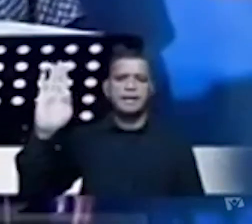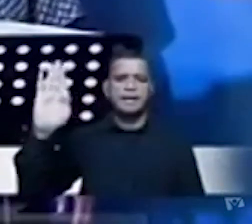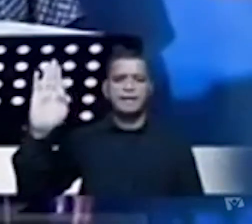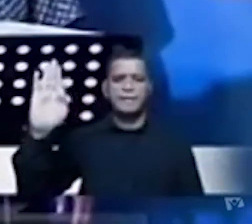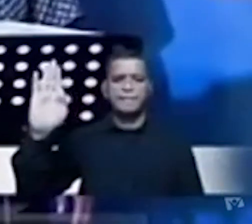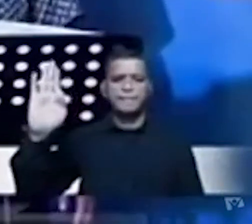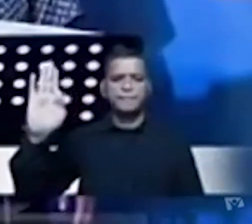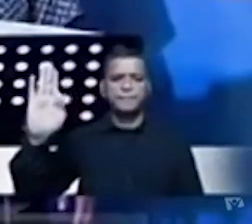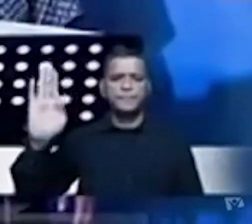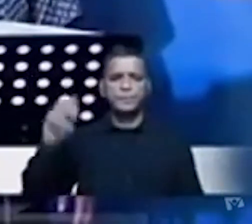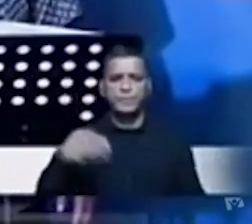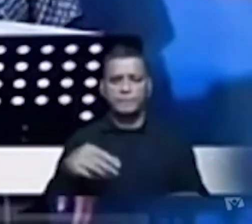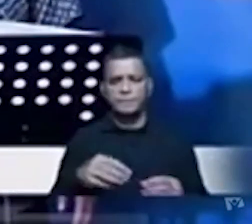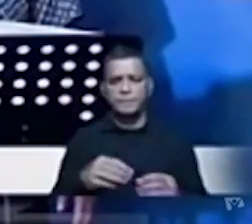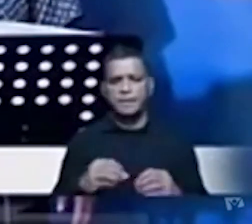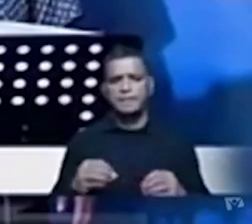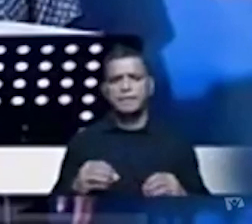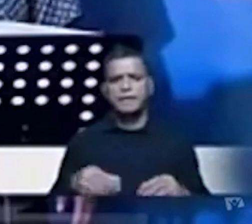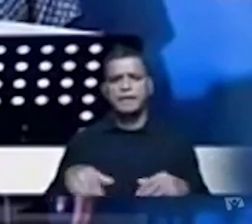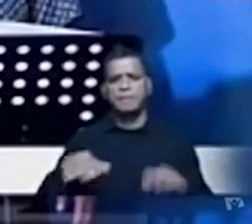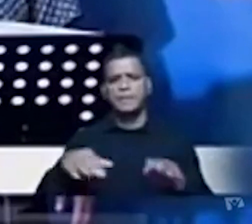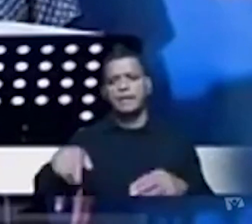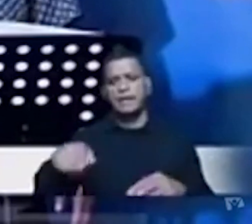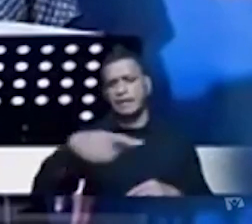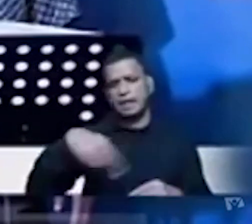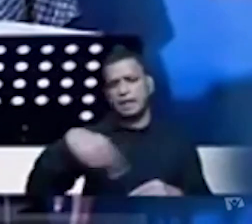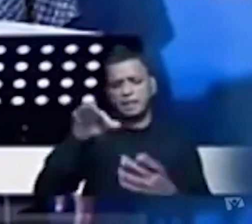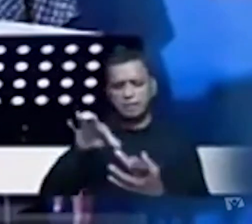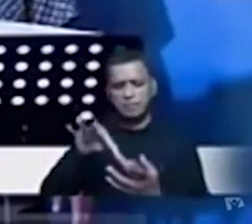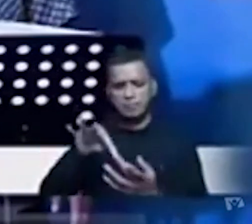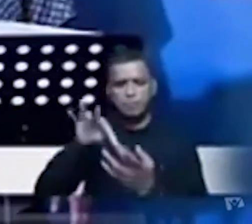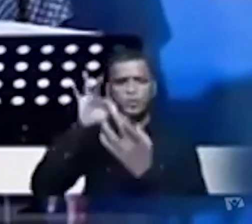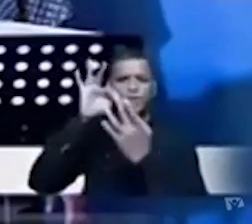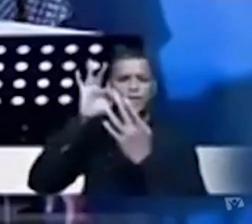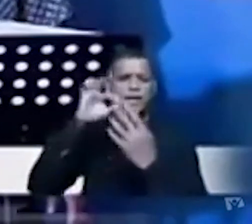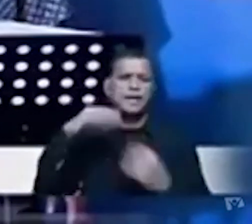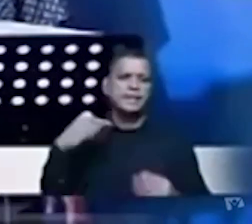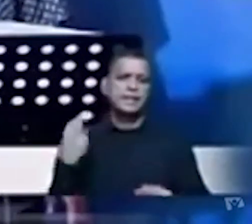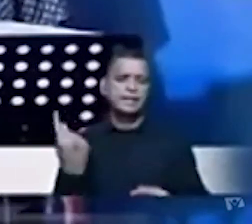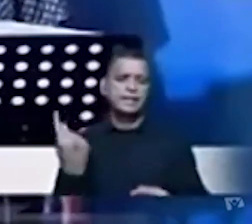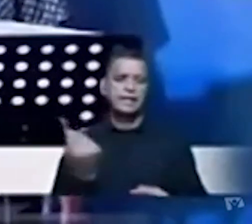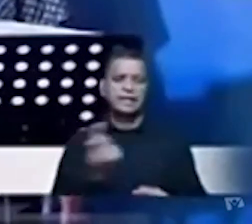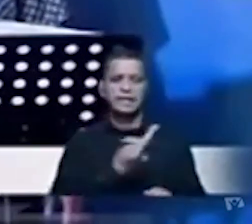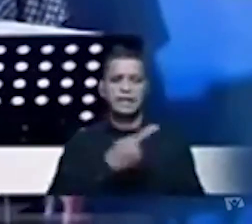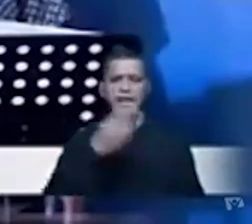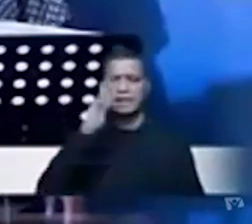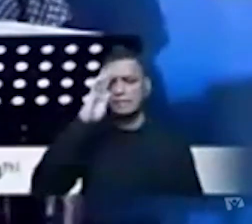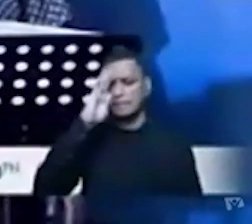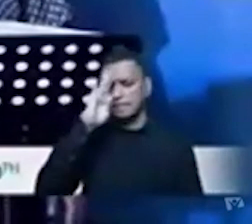oh biarlah mereka temukan kita setia.